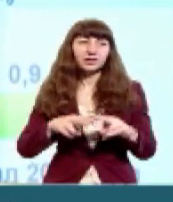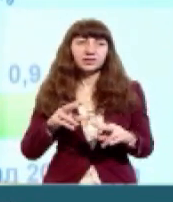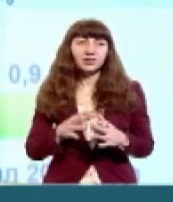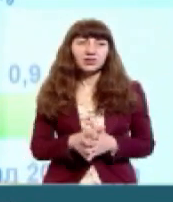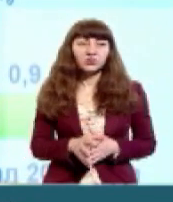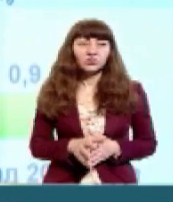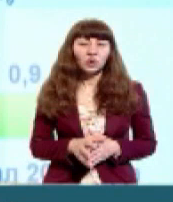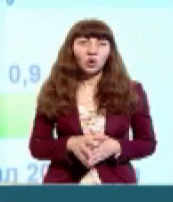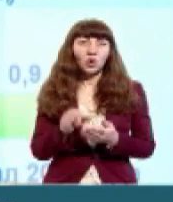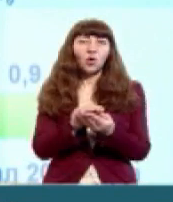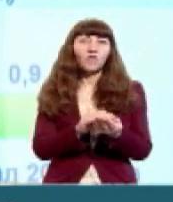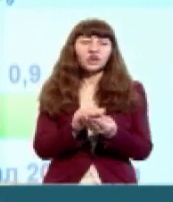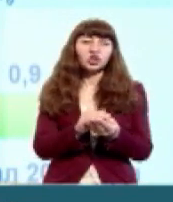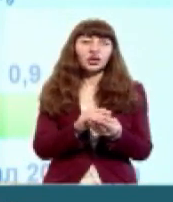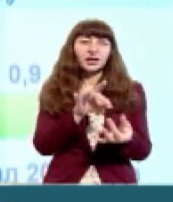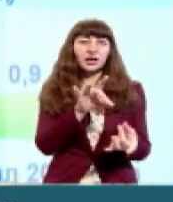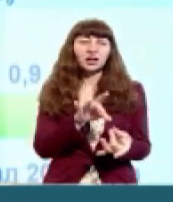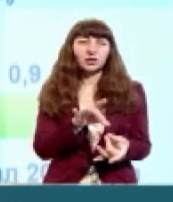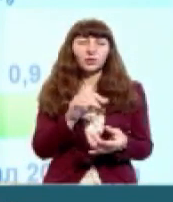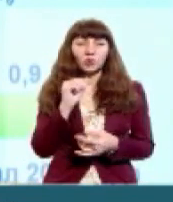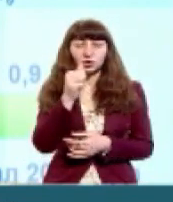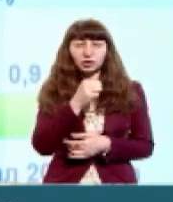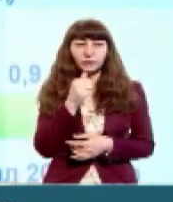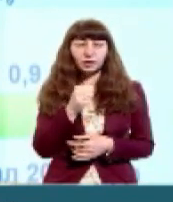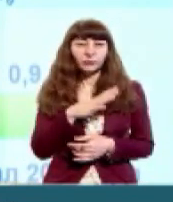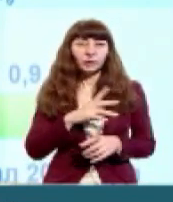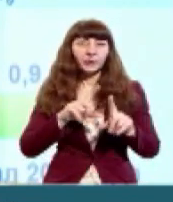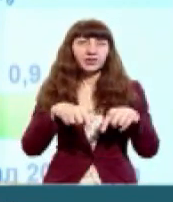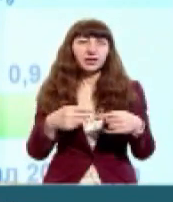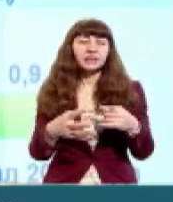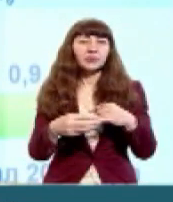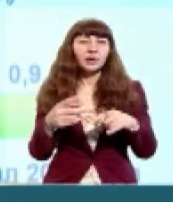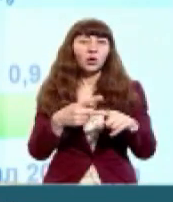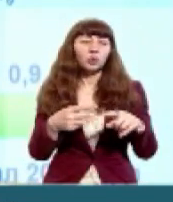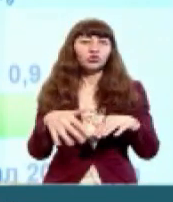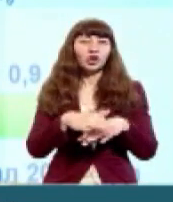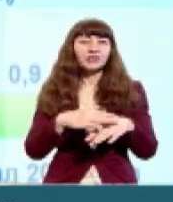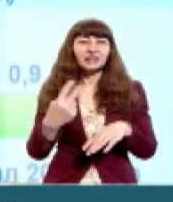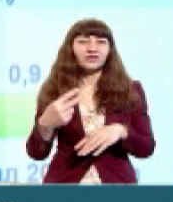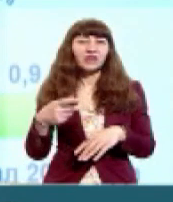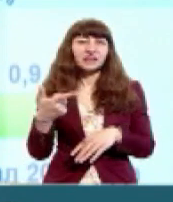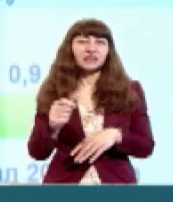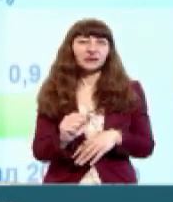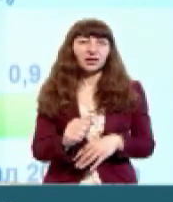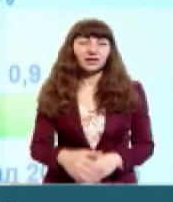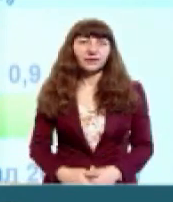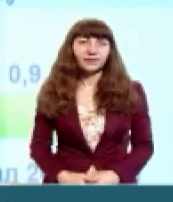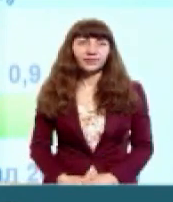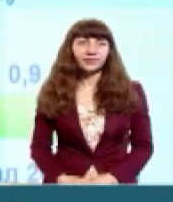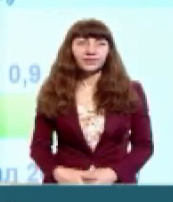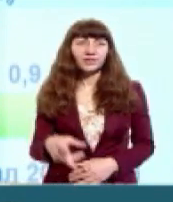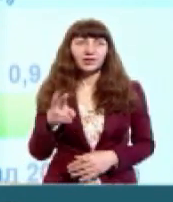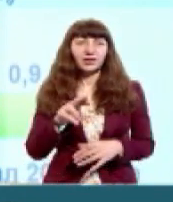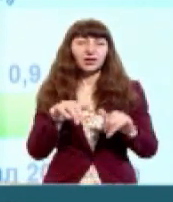картофеля овощехранилища в октябре прошлого года был предоставлен земельный участок площадью 20 гектаров. Для